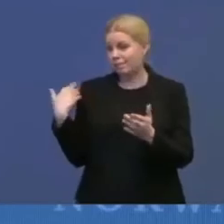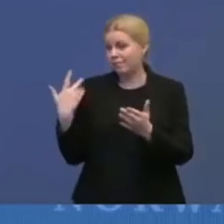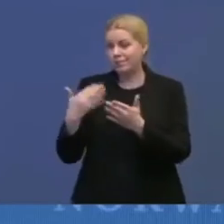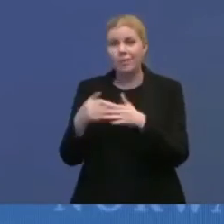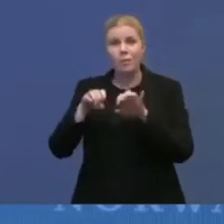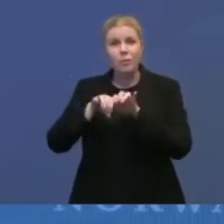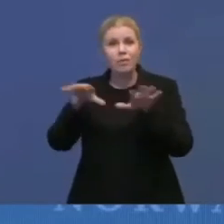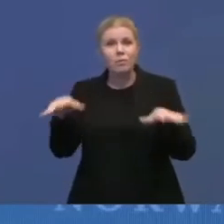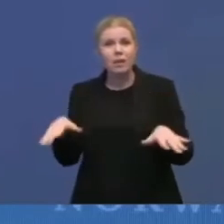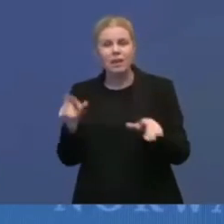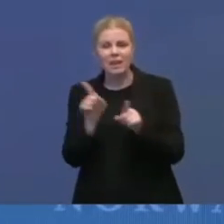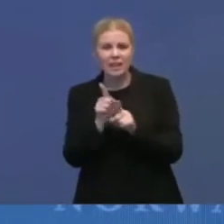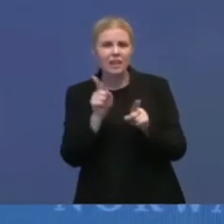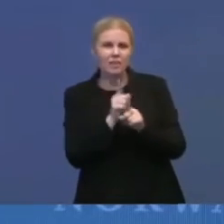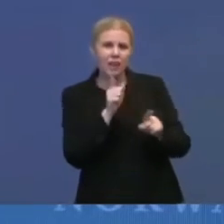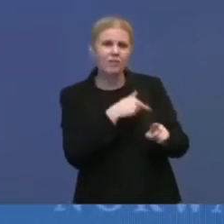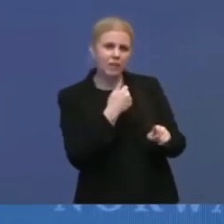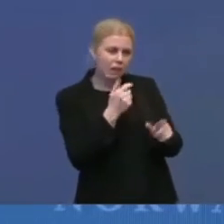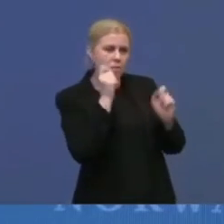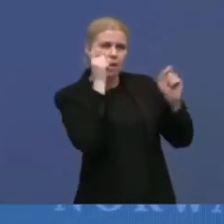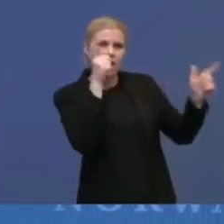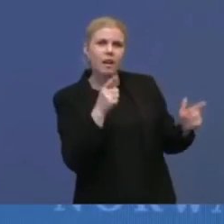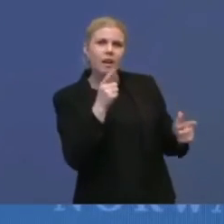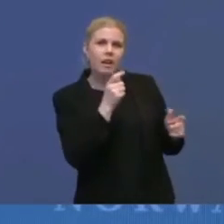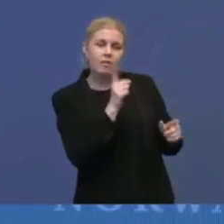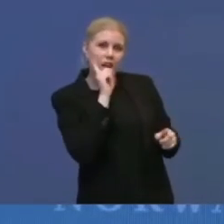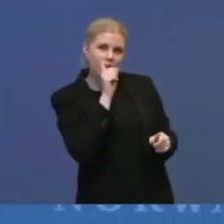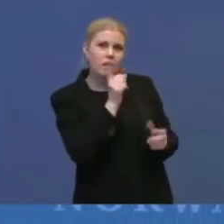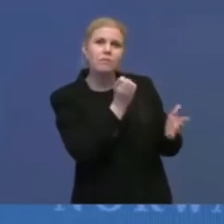kufhamni sida yin noolool maalmead ku ino gu qeyma badan taayy.